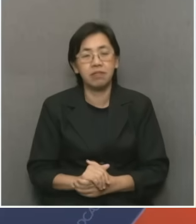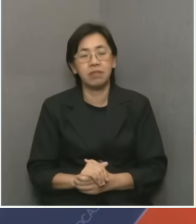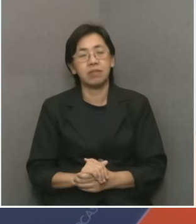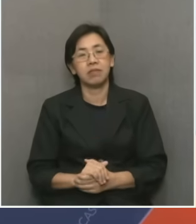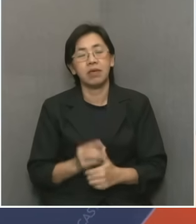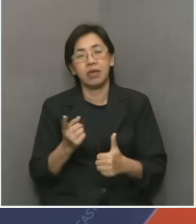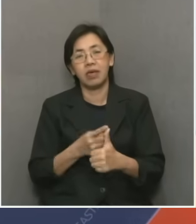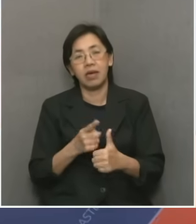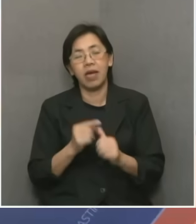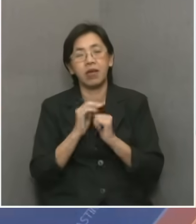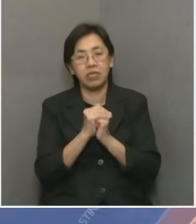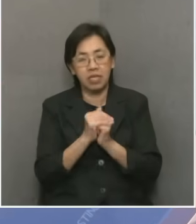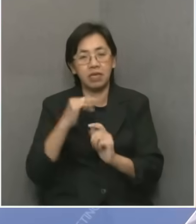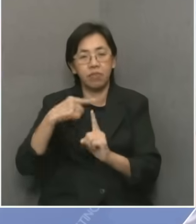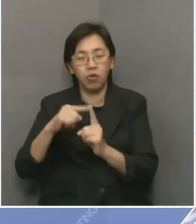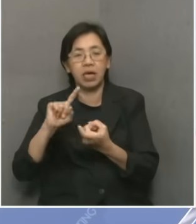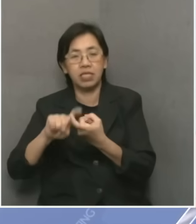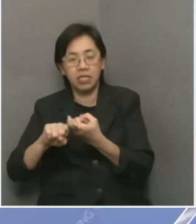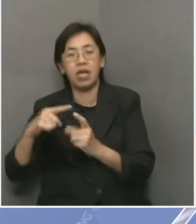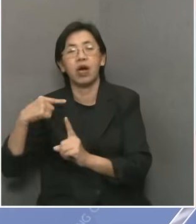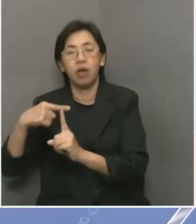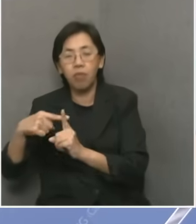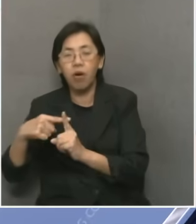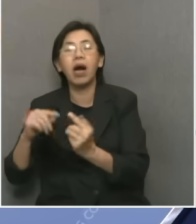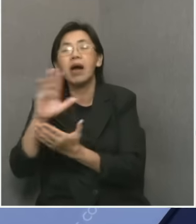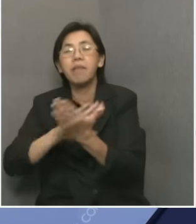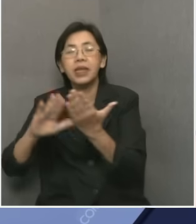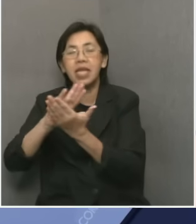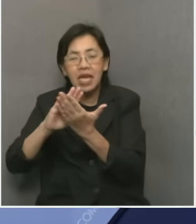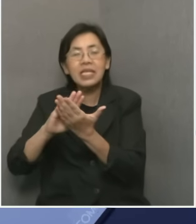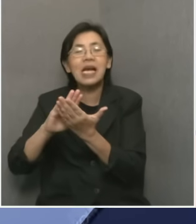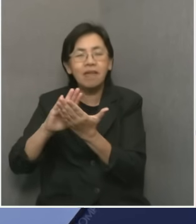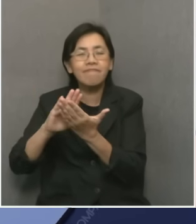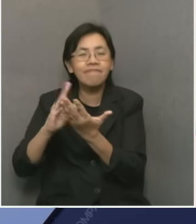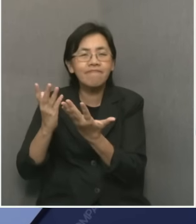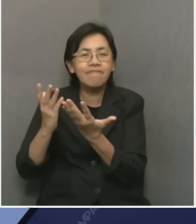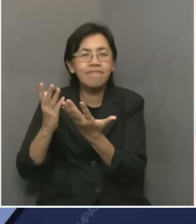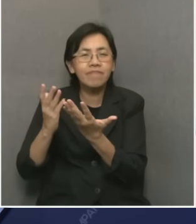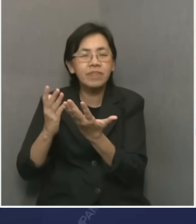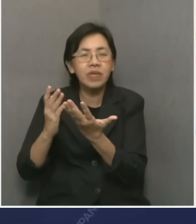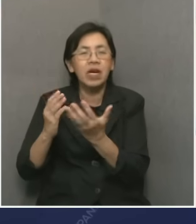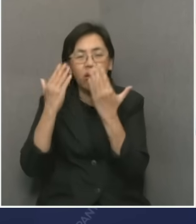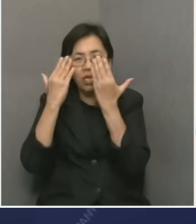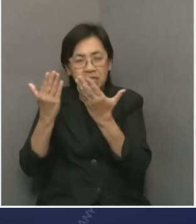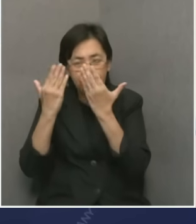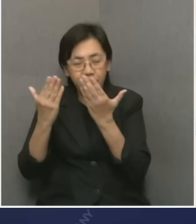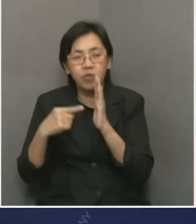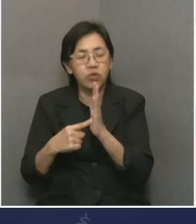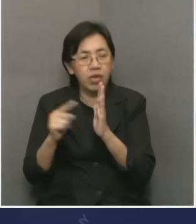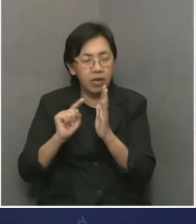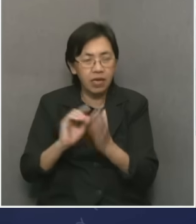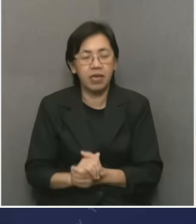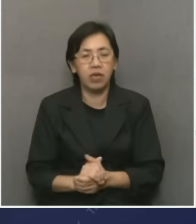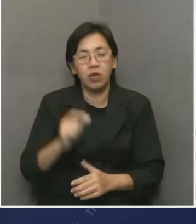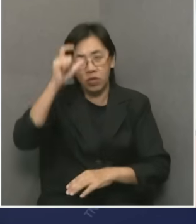ก็คือจีนบวกรัสเซียและก็บวกชาติมหาอำนาจในโลกมุสลิมนะครับอย่างเช่นตุร